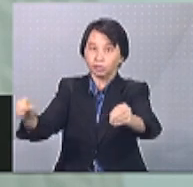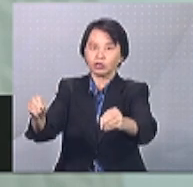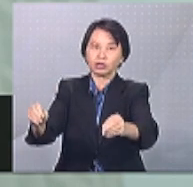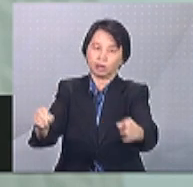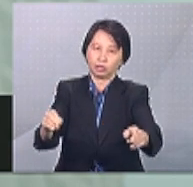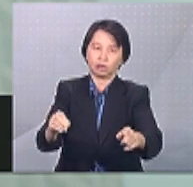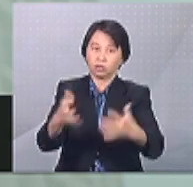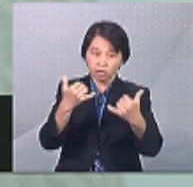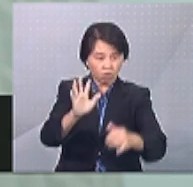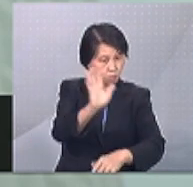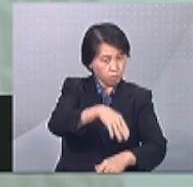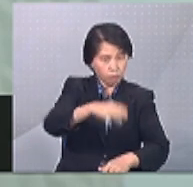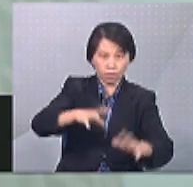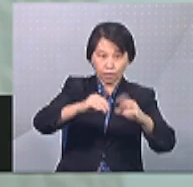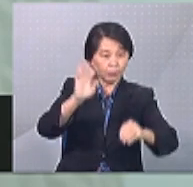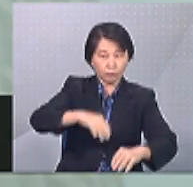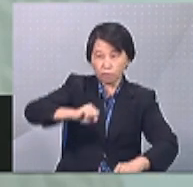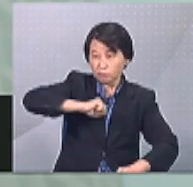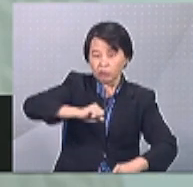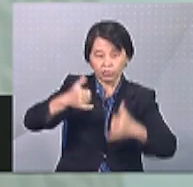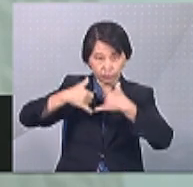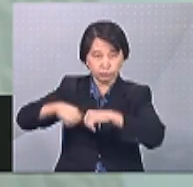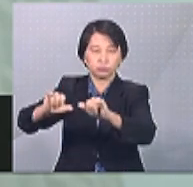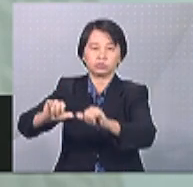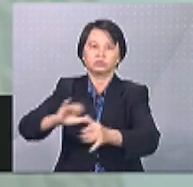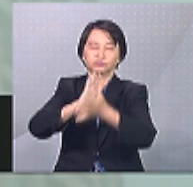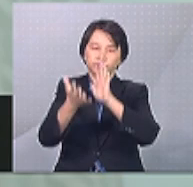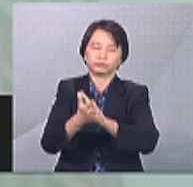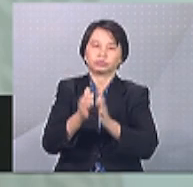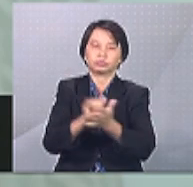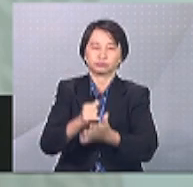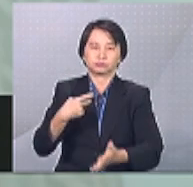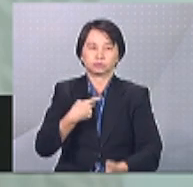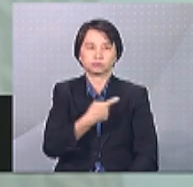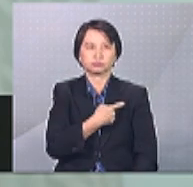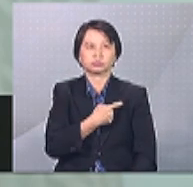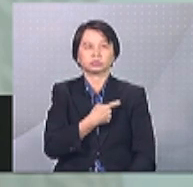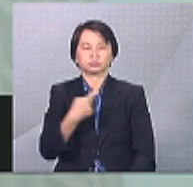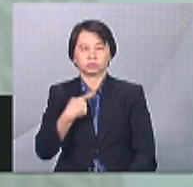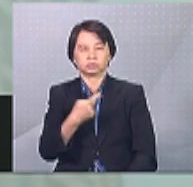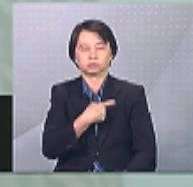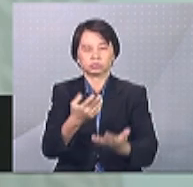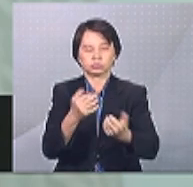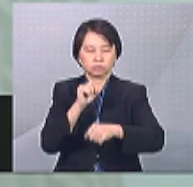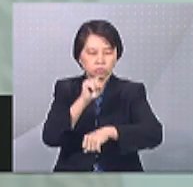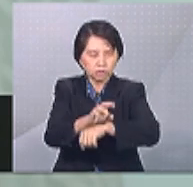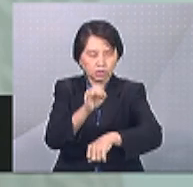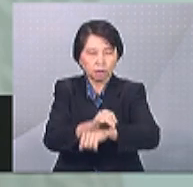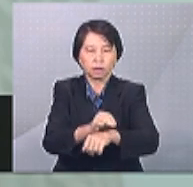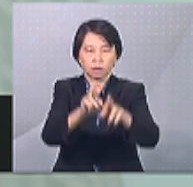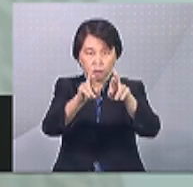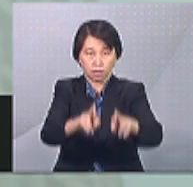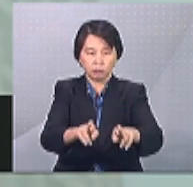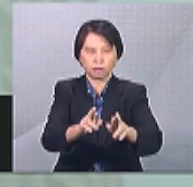kita masih belum selesai. Susulan daripada itu, ingin dinasihatkan kepada rakyat semua